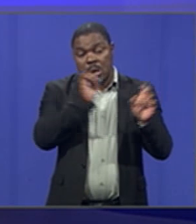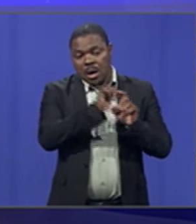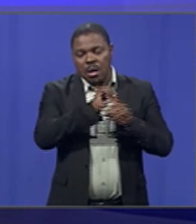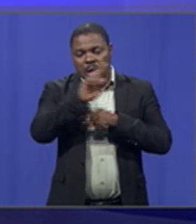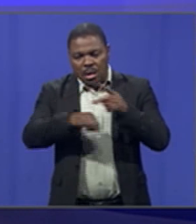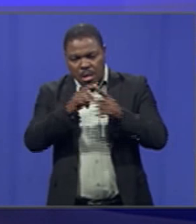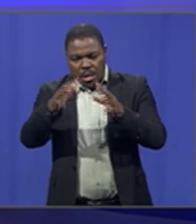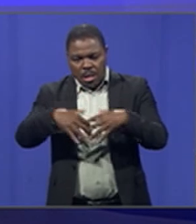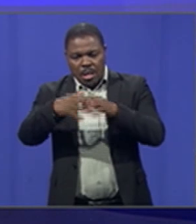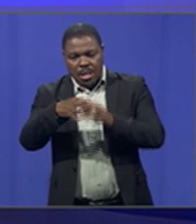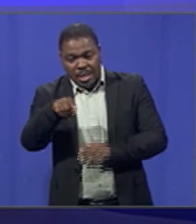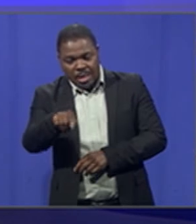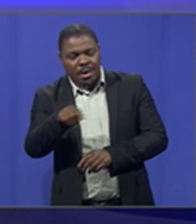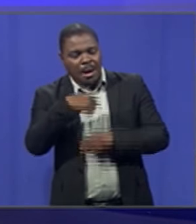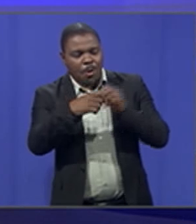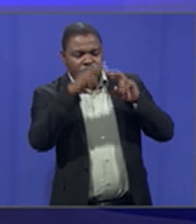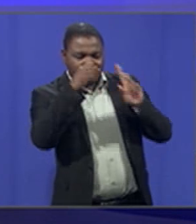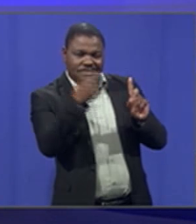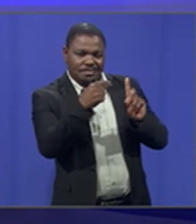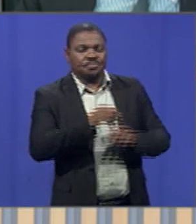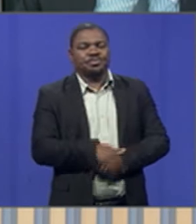ga komishene ya Matlanga.